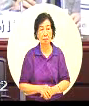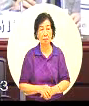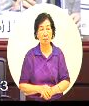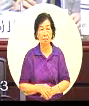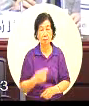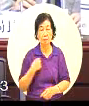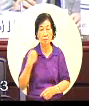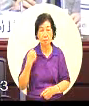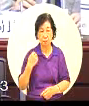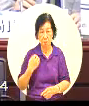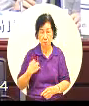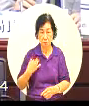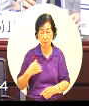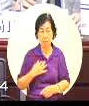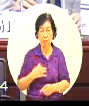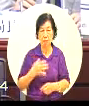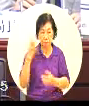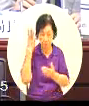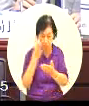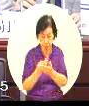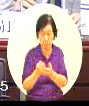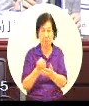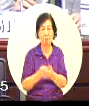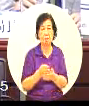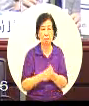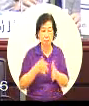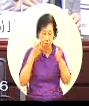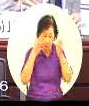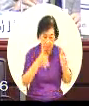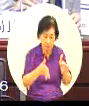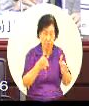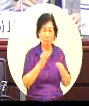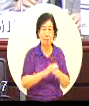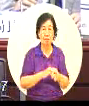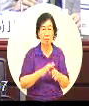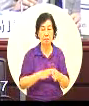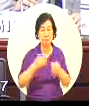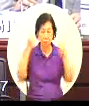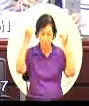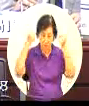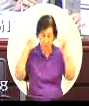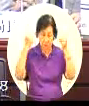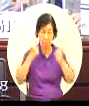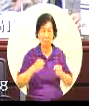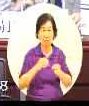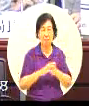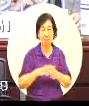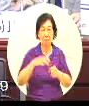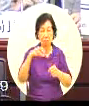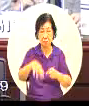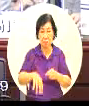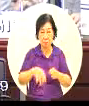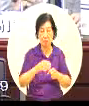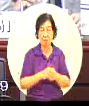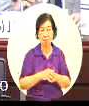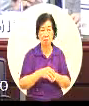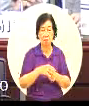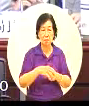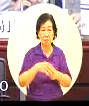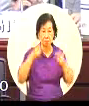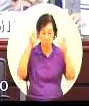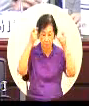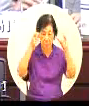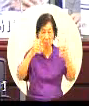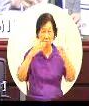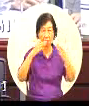几次沈议员对于我们体育处包括高雄，我们几乎是